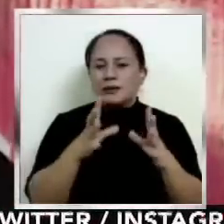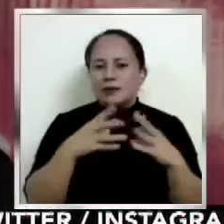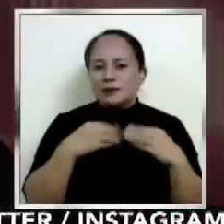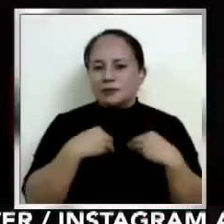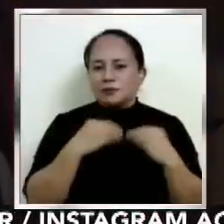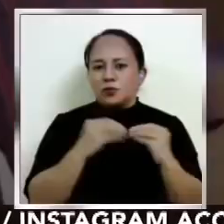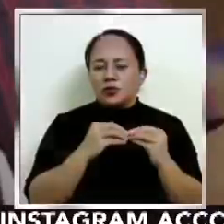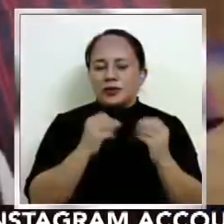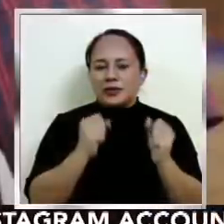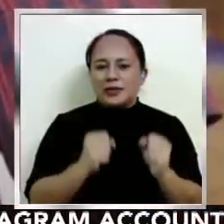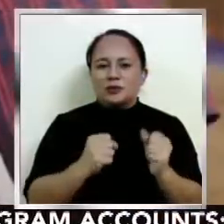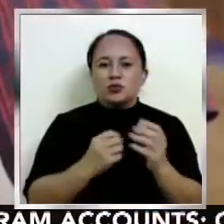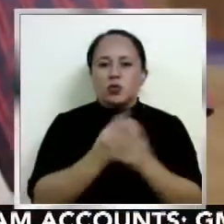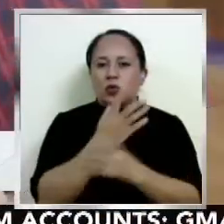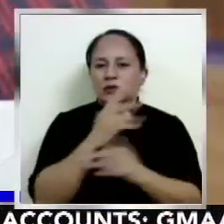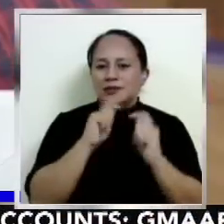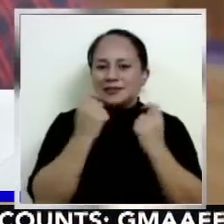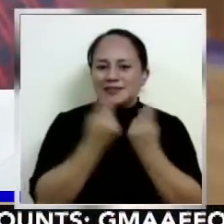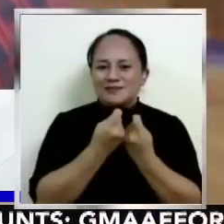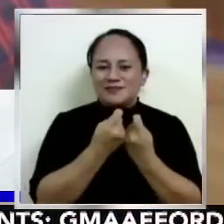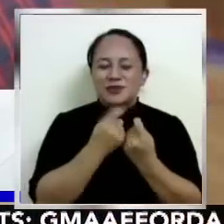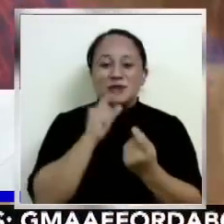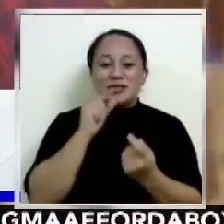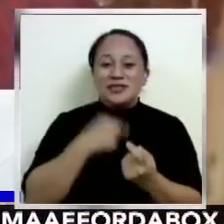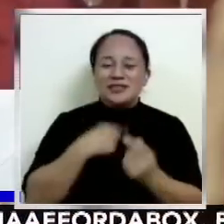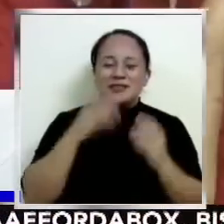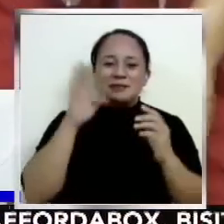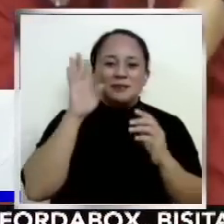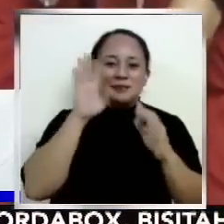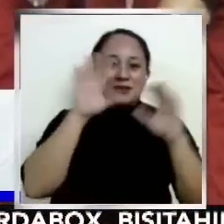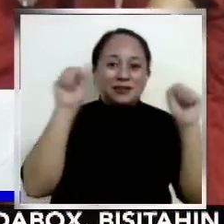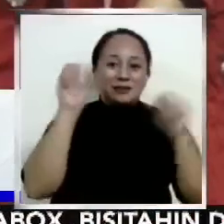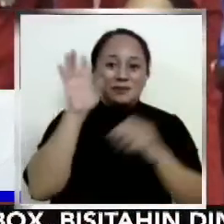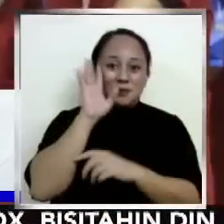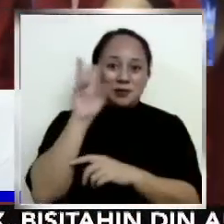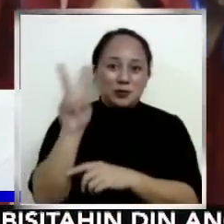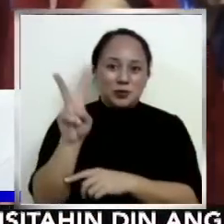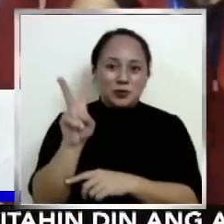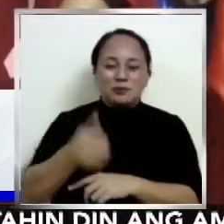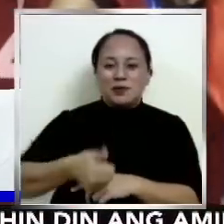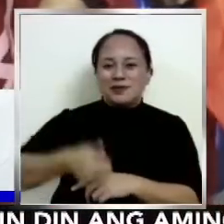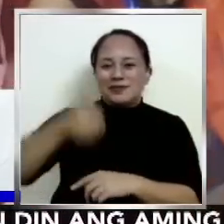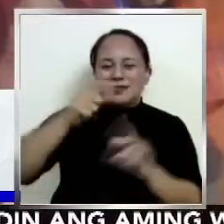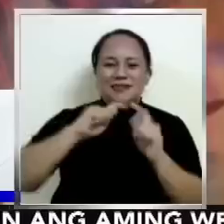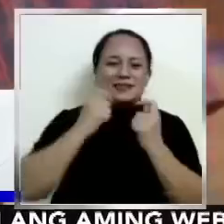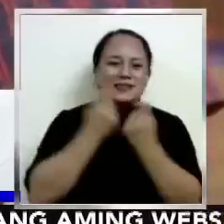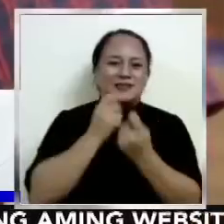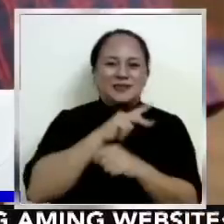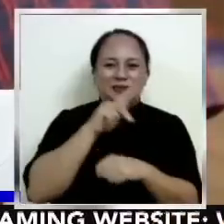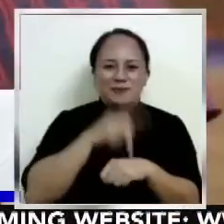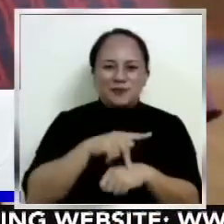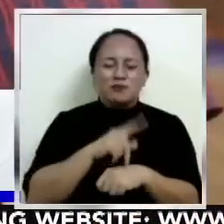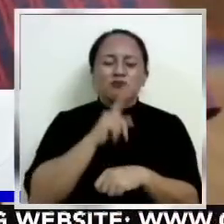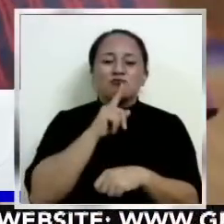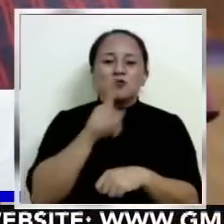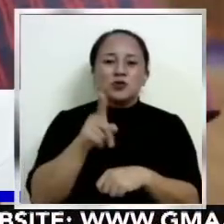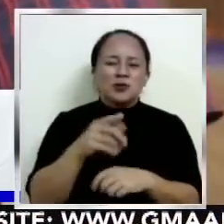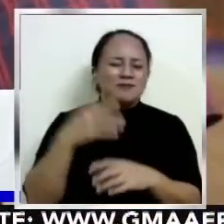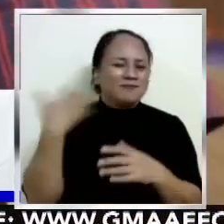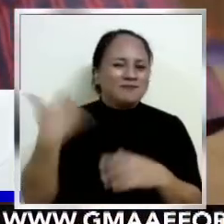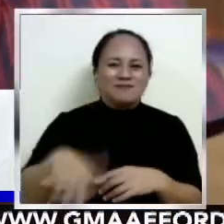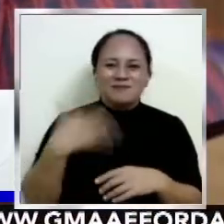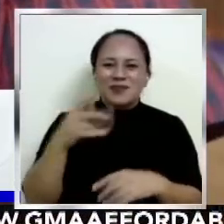team. Nagpaabot ng pagbati si Pangulong Bongbong Marcos sa pagkapanalo ng Team Filipinas. Talagang napakagaling ng Pinay